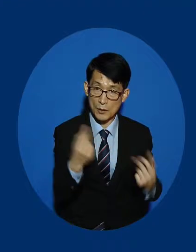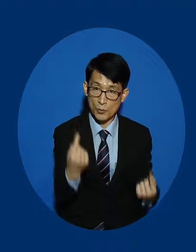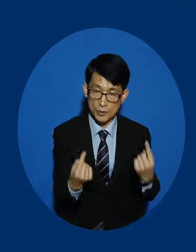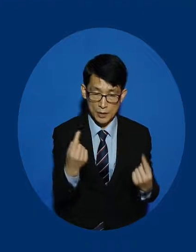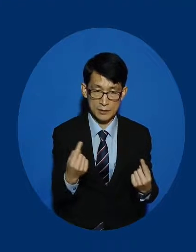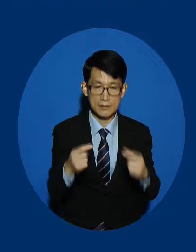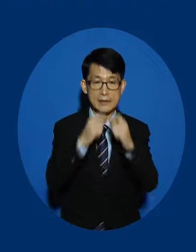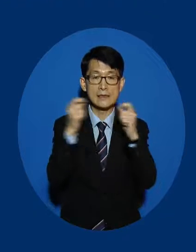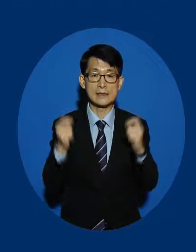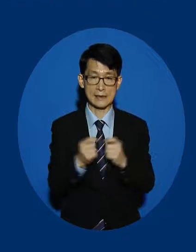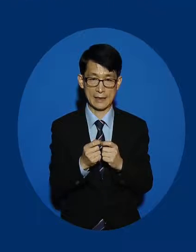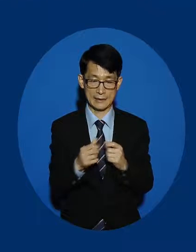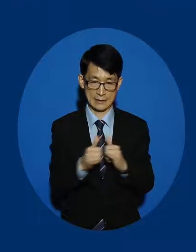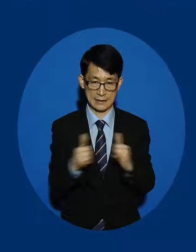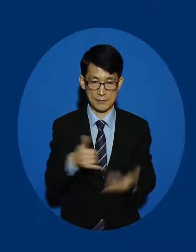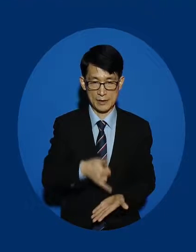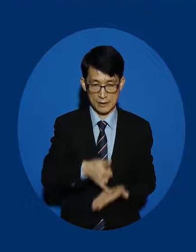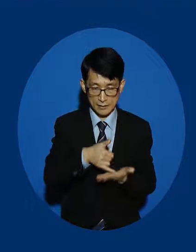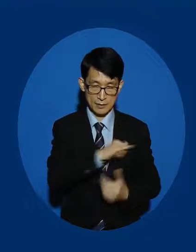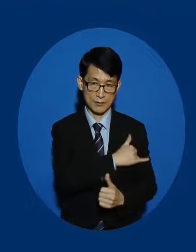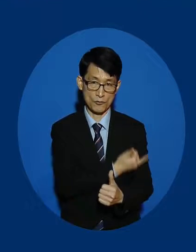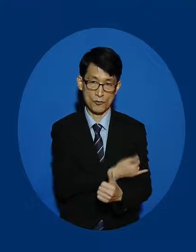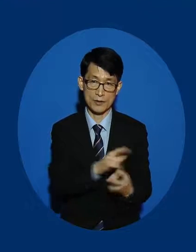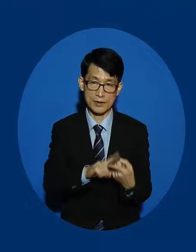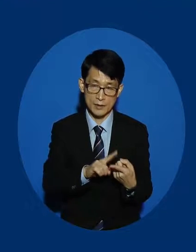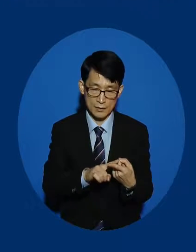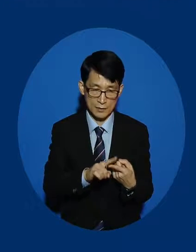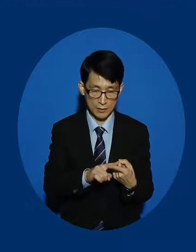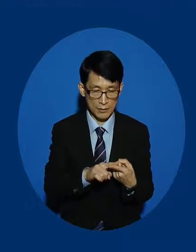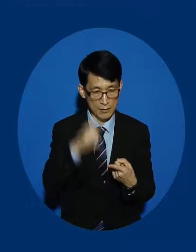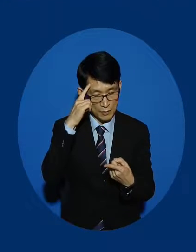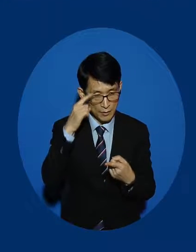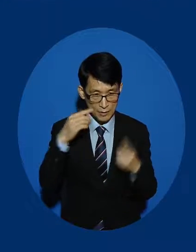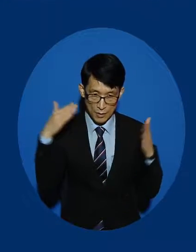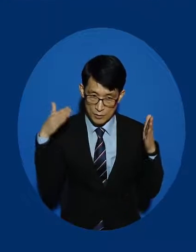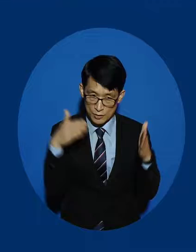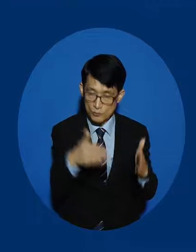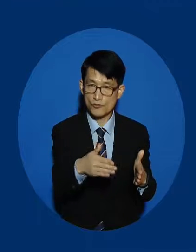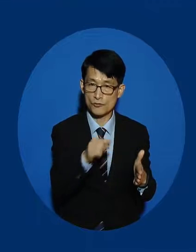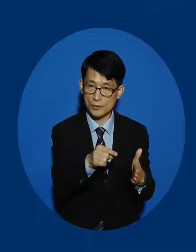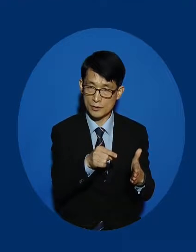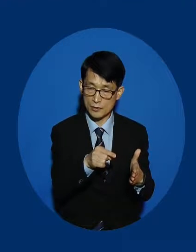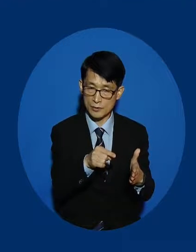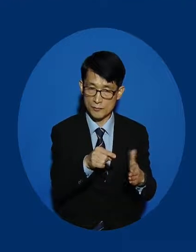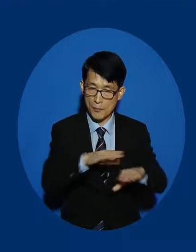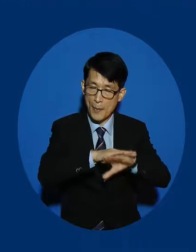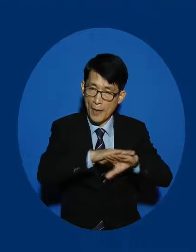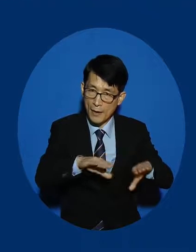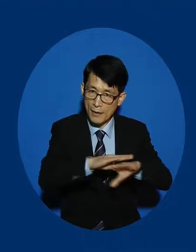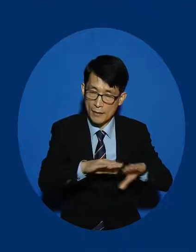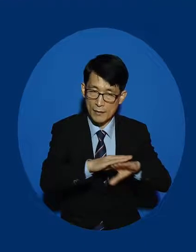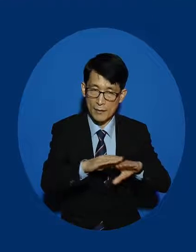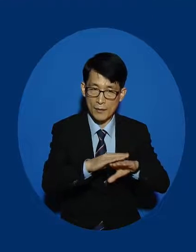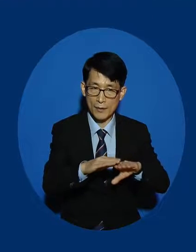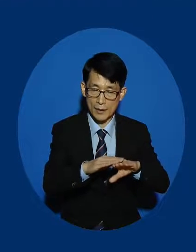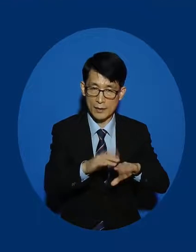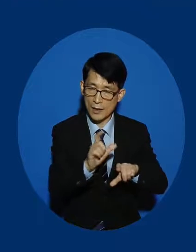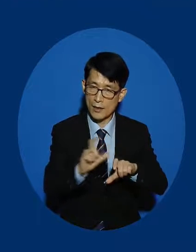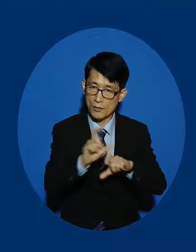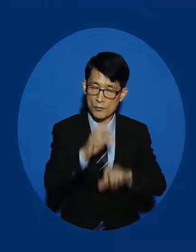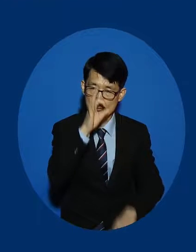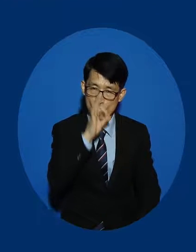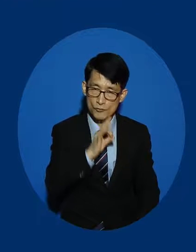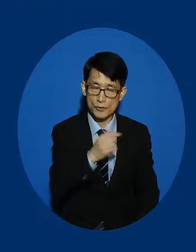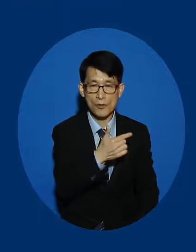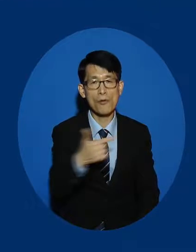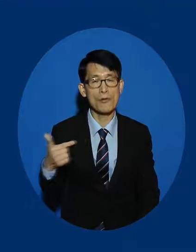완전한 개인으로서 개성으로 봐야 된다. 이런 관점에서 시각을 바꾸기만 한다면 감각장애 문제에 있어서